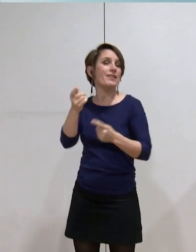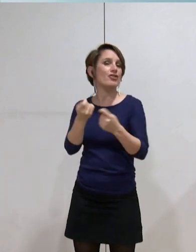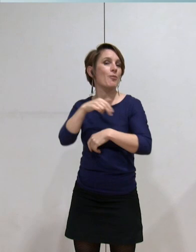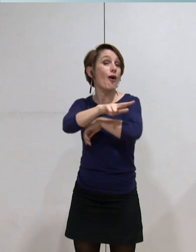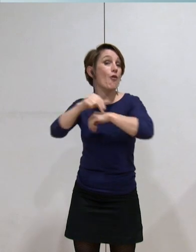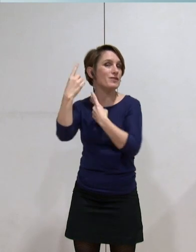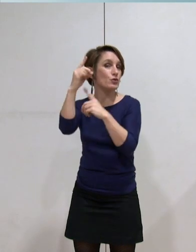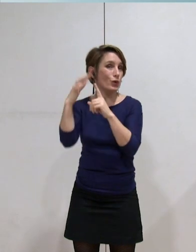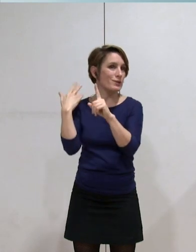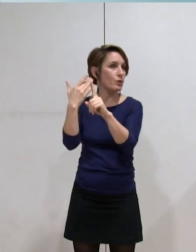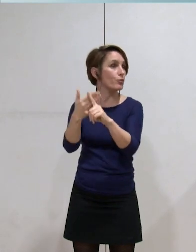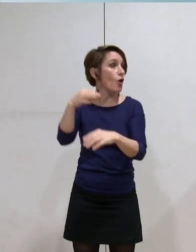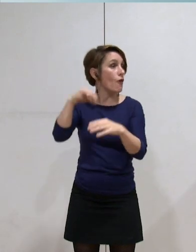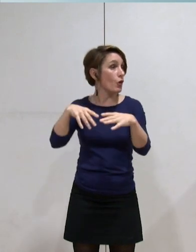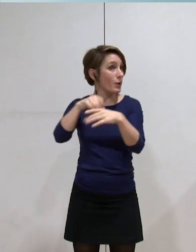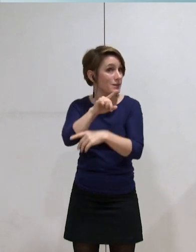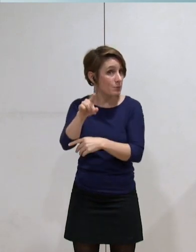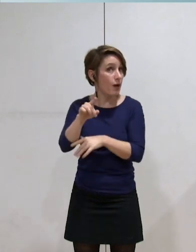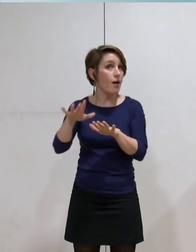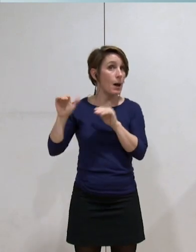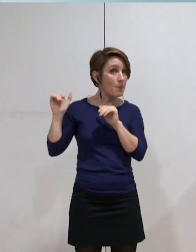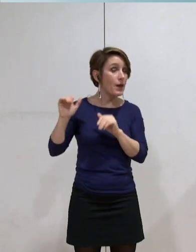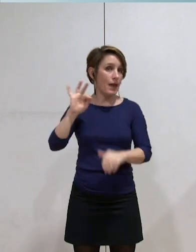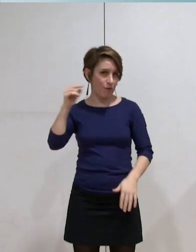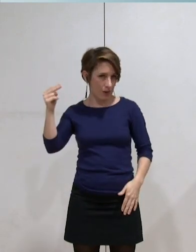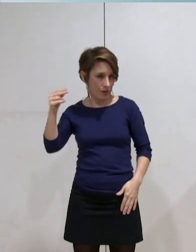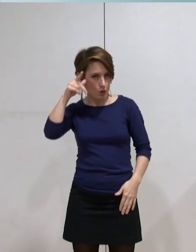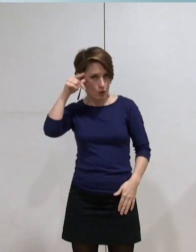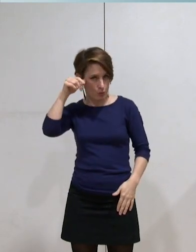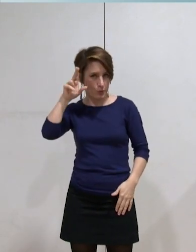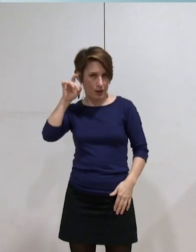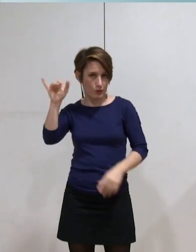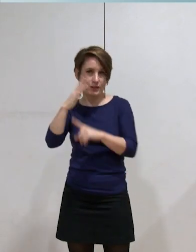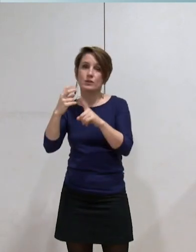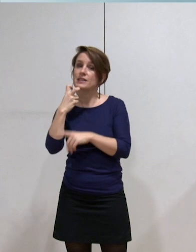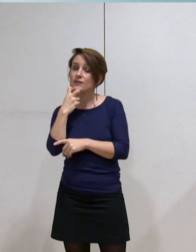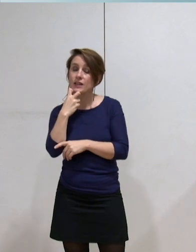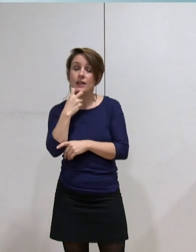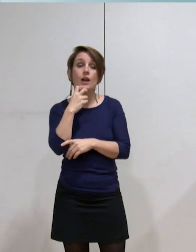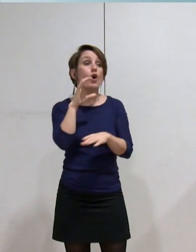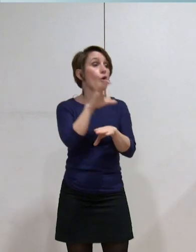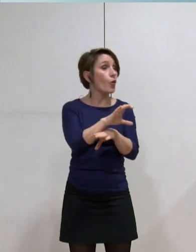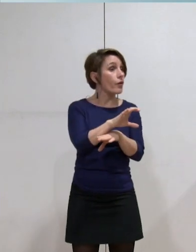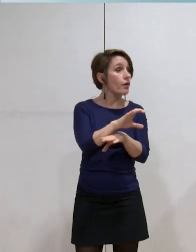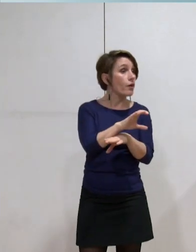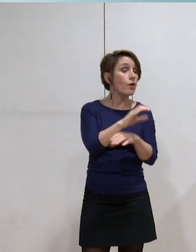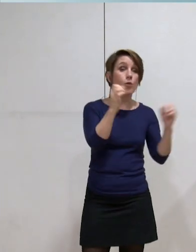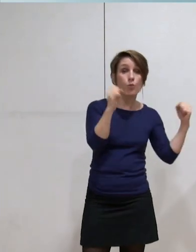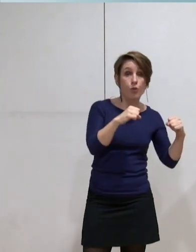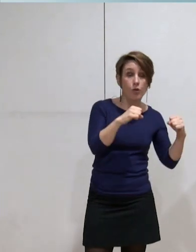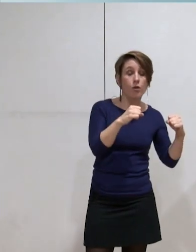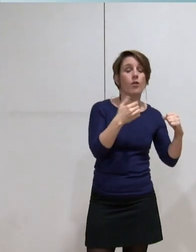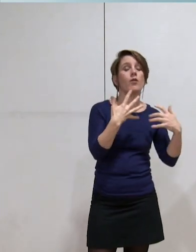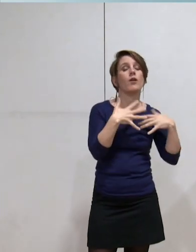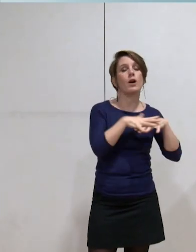prend pas part au vote qui s'abstient Front national républicain udi société civile qui vote contre qui vote